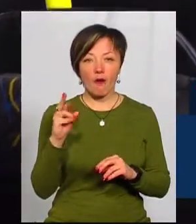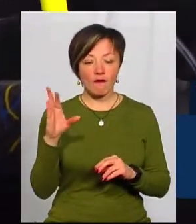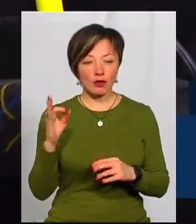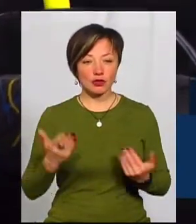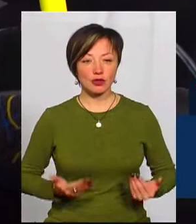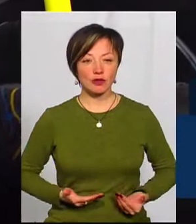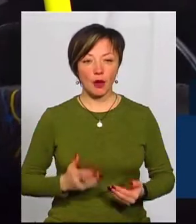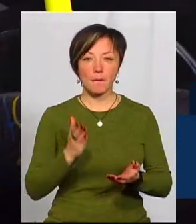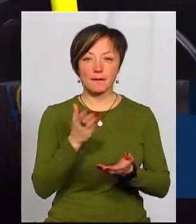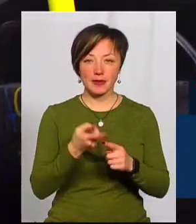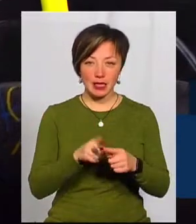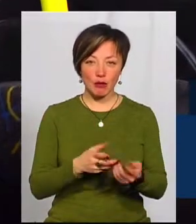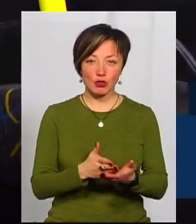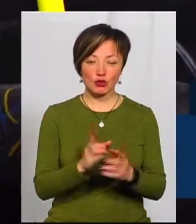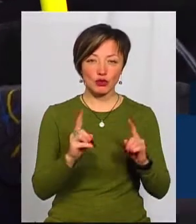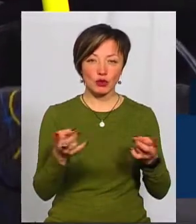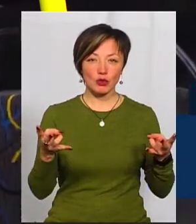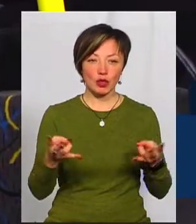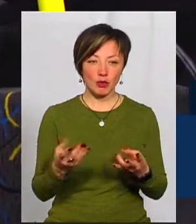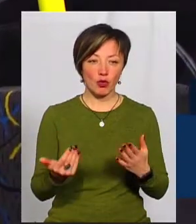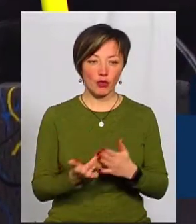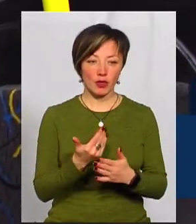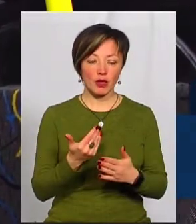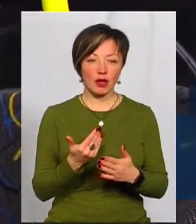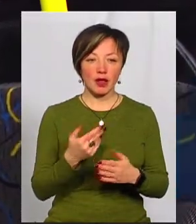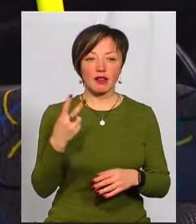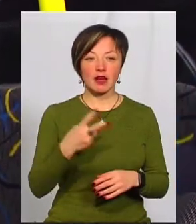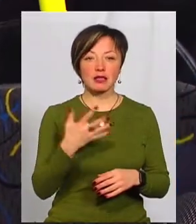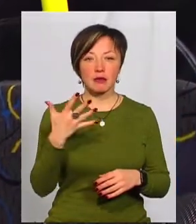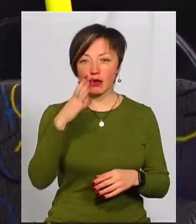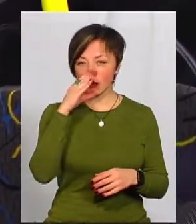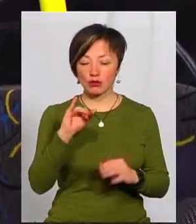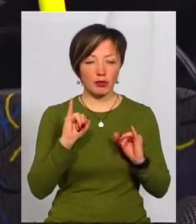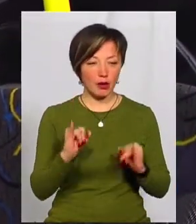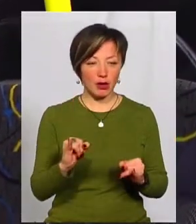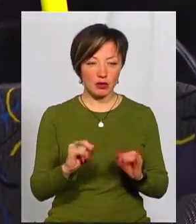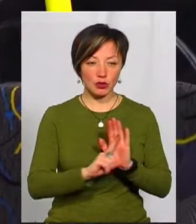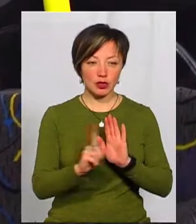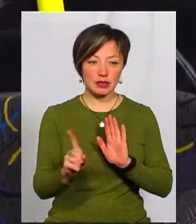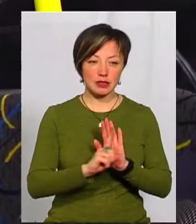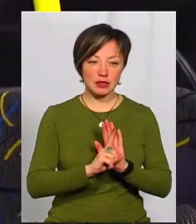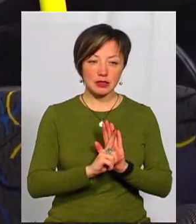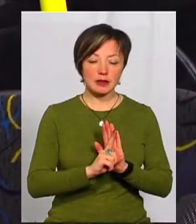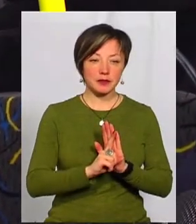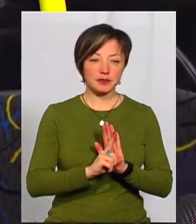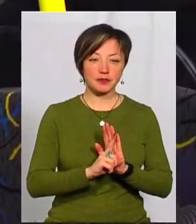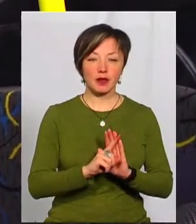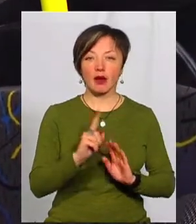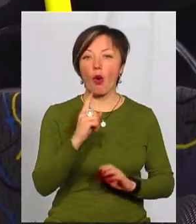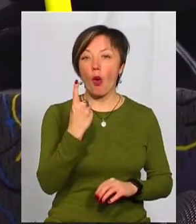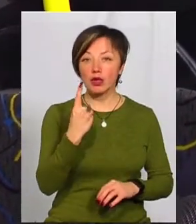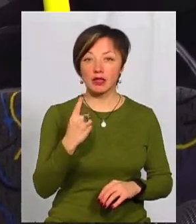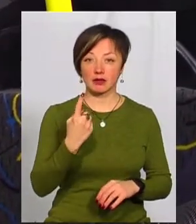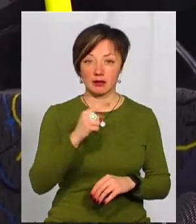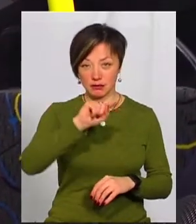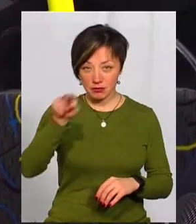Маршрут дуже потрібен, тому що практично 25-й дуже погано ходить. Він один час, якщо є, то